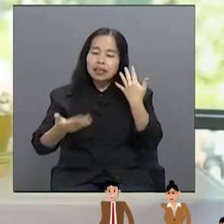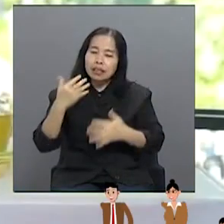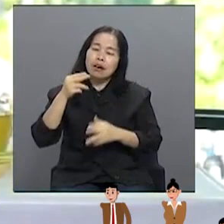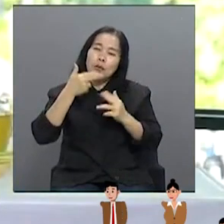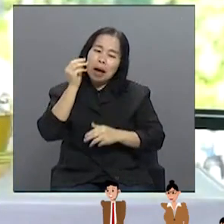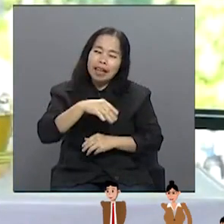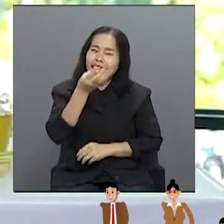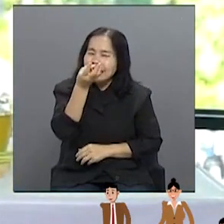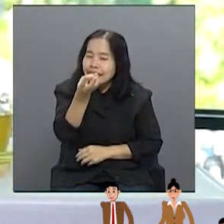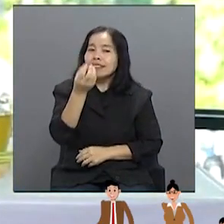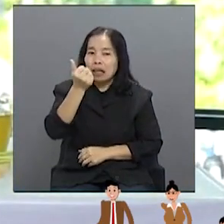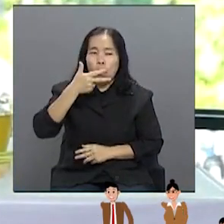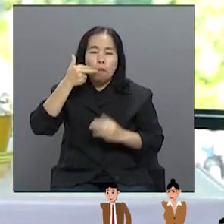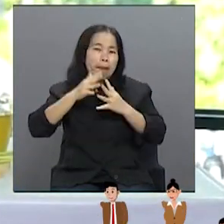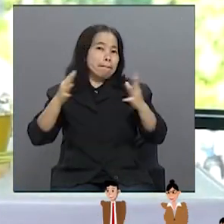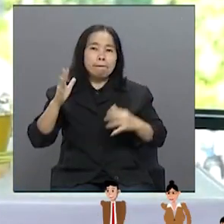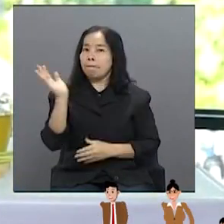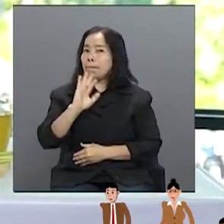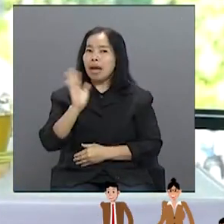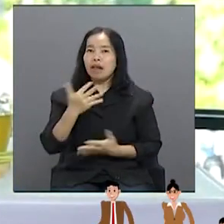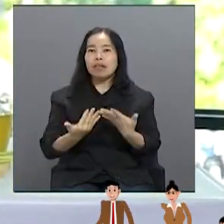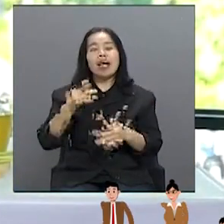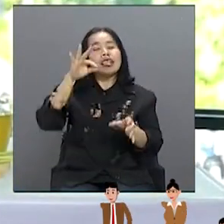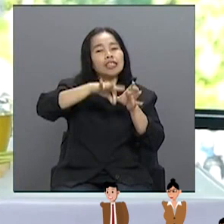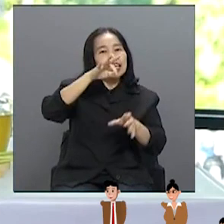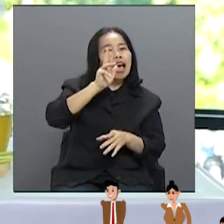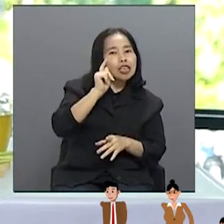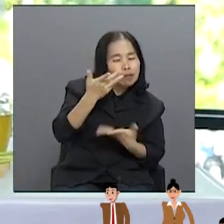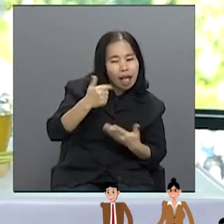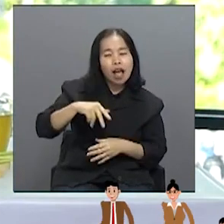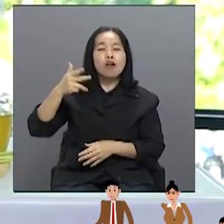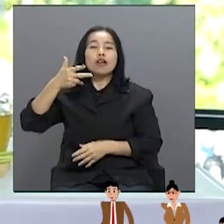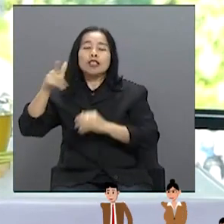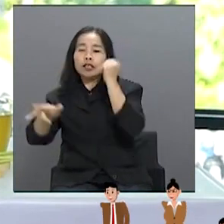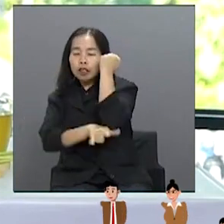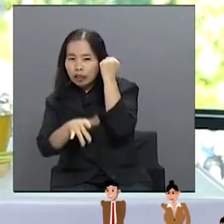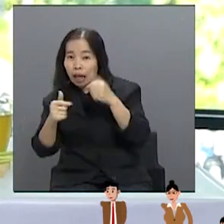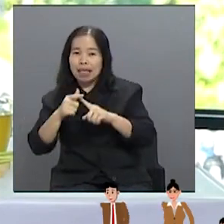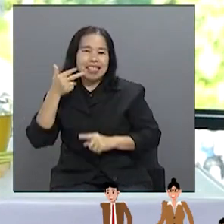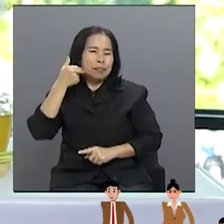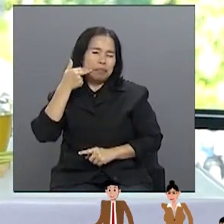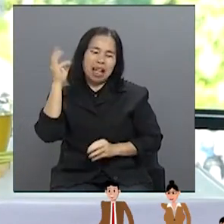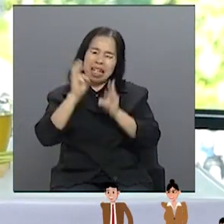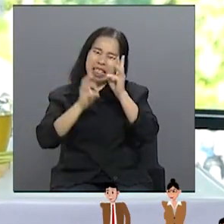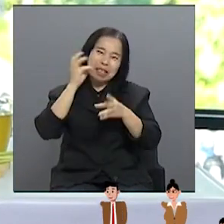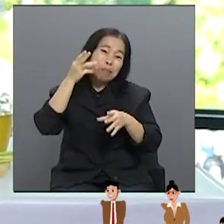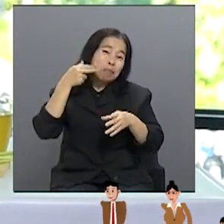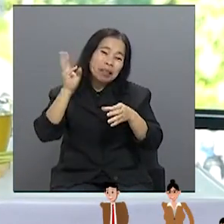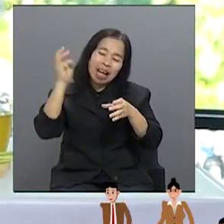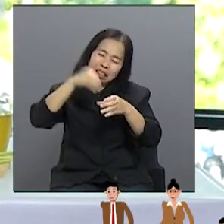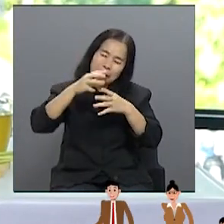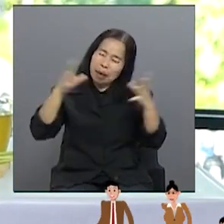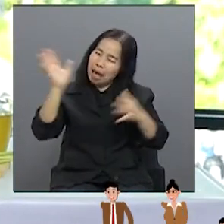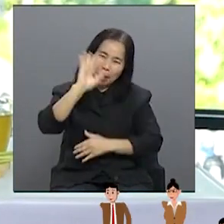านได้นะครับเราก็สับเปลี่ยนกันไปอาจจะเป็นชาเขียวบ้างน้ำขิงบ้างแต่อย่าเติมน้ำตาลเยอะเพราะน้ำตาลสูงก็ทำให้ภูมิคุ้มกันเราดรอปลงลดลง